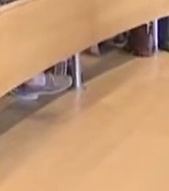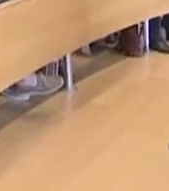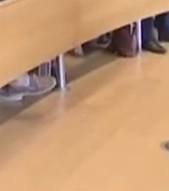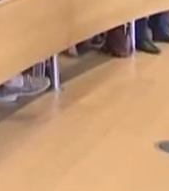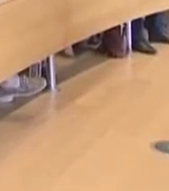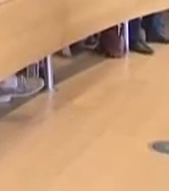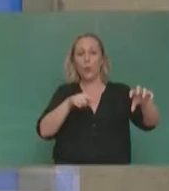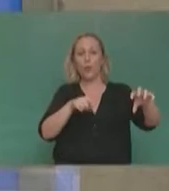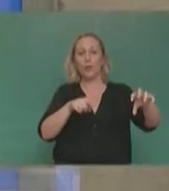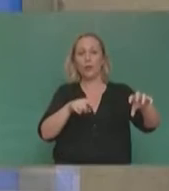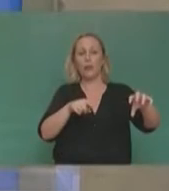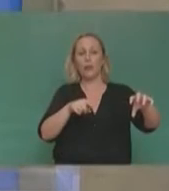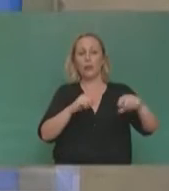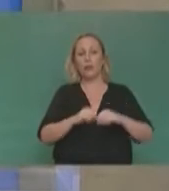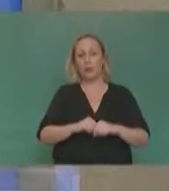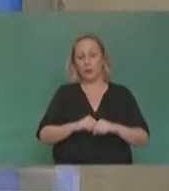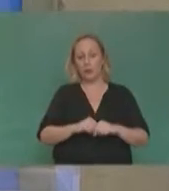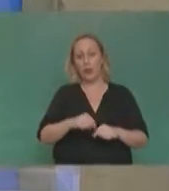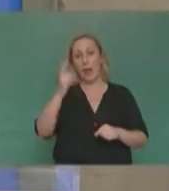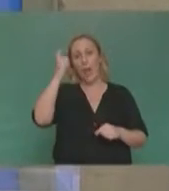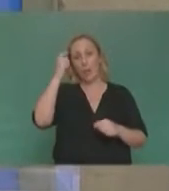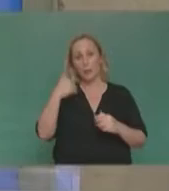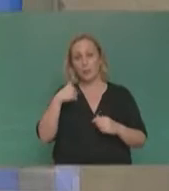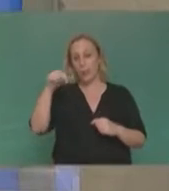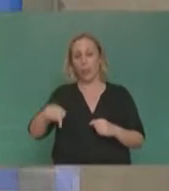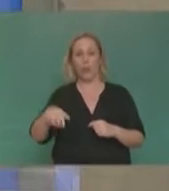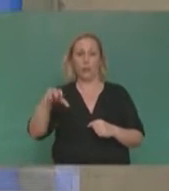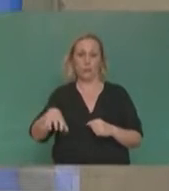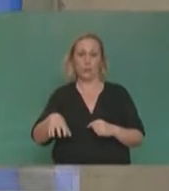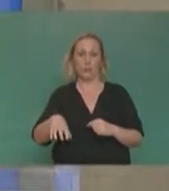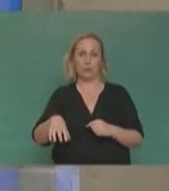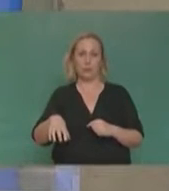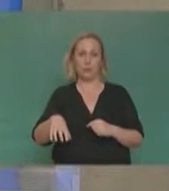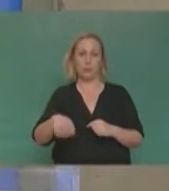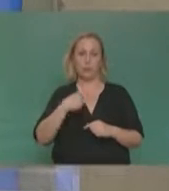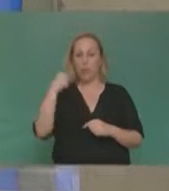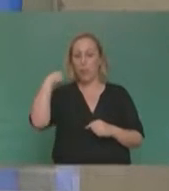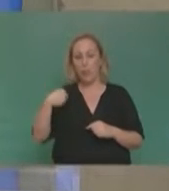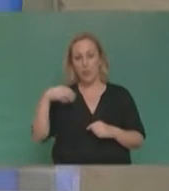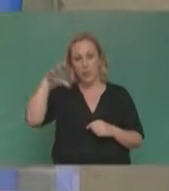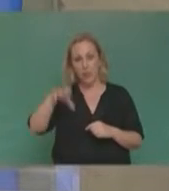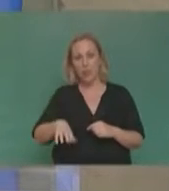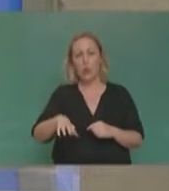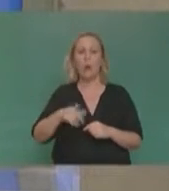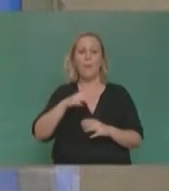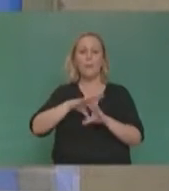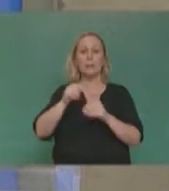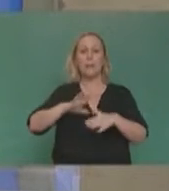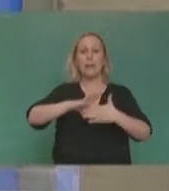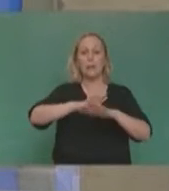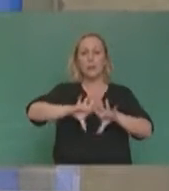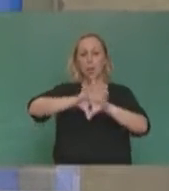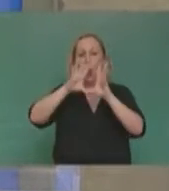διαφορετική άποψη. Κατά τη γνώμη μου πρέπει εδώ. Πρέπει εδώ στο Δημαρχείο που είναι οι